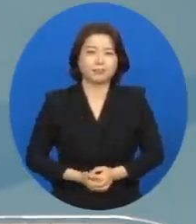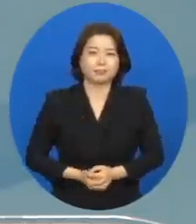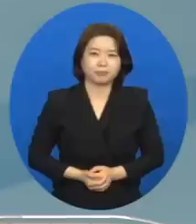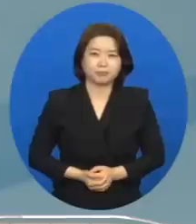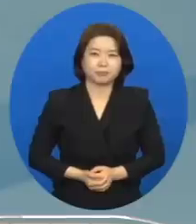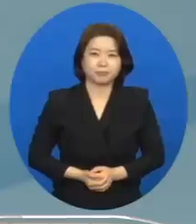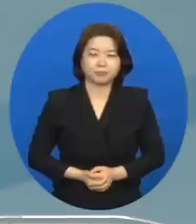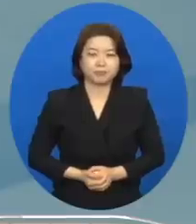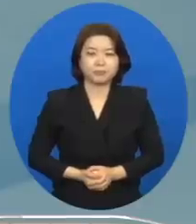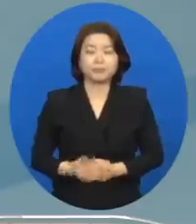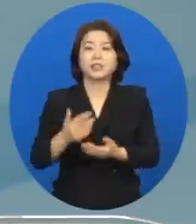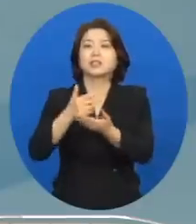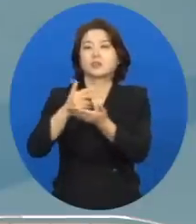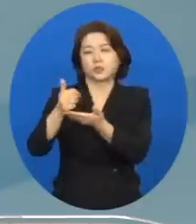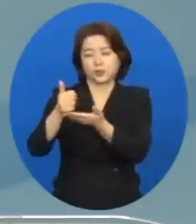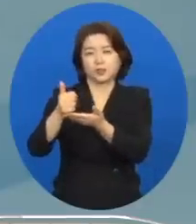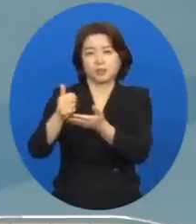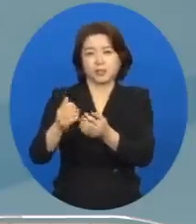거더라고요. 주님께서